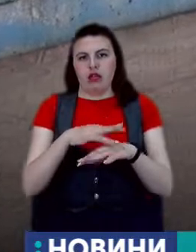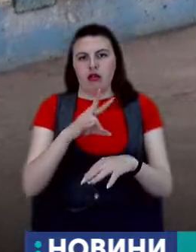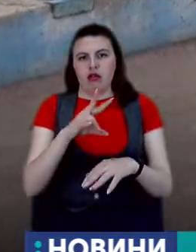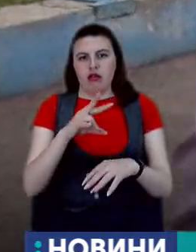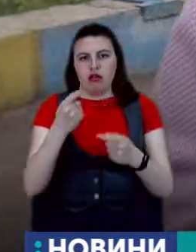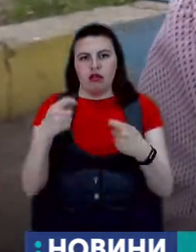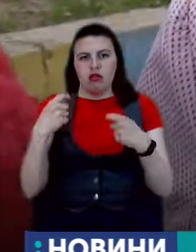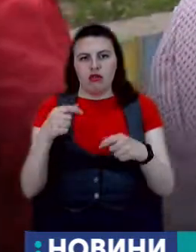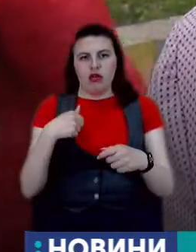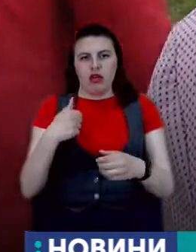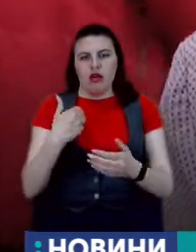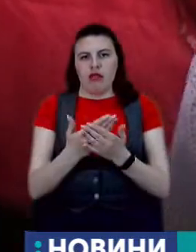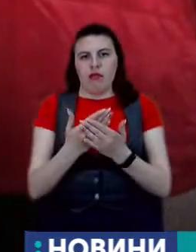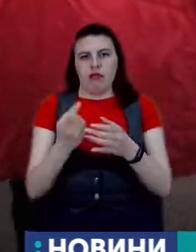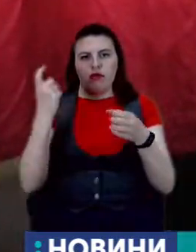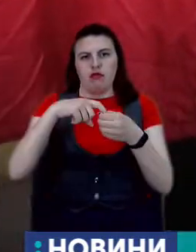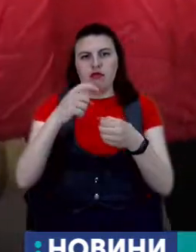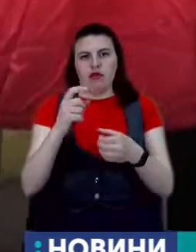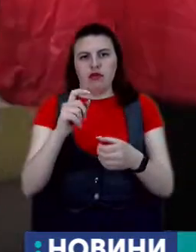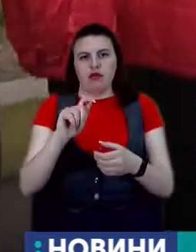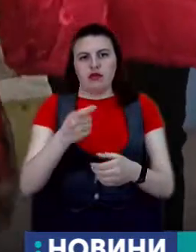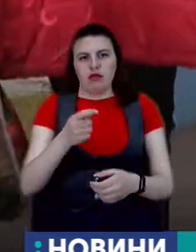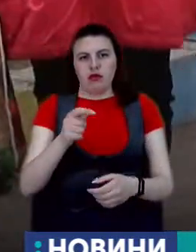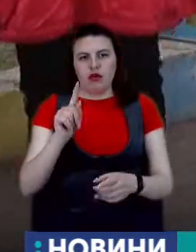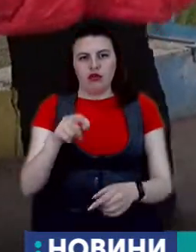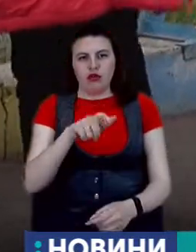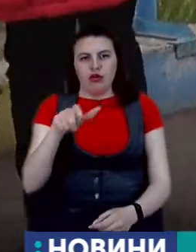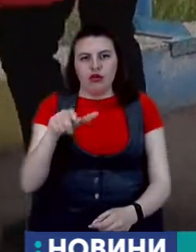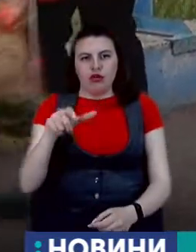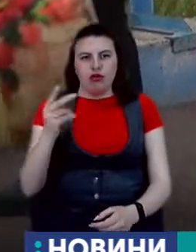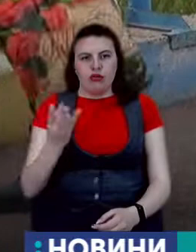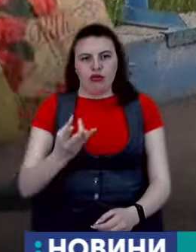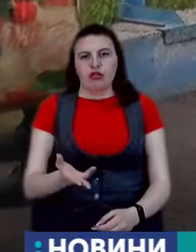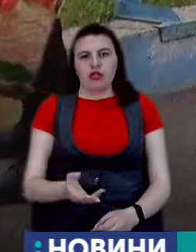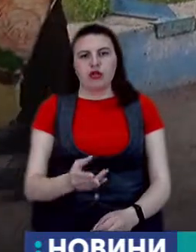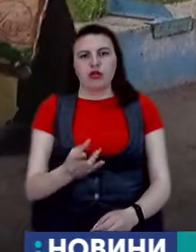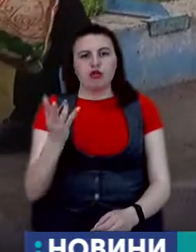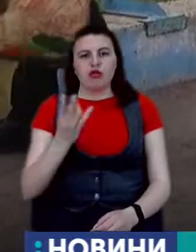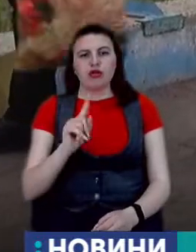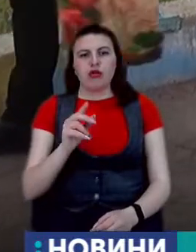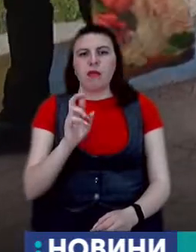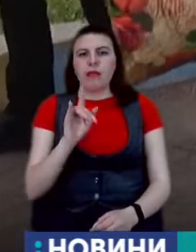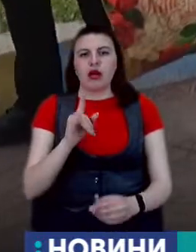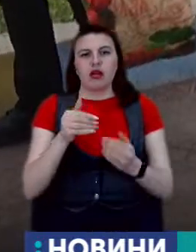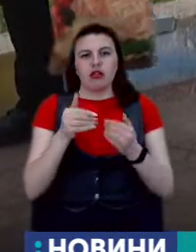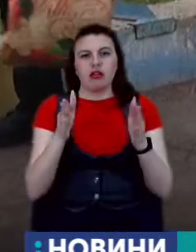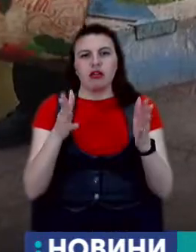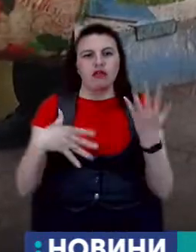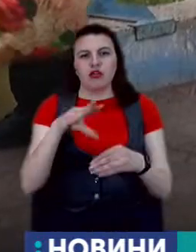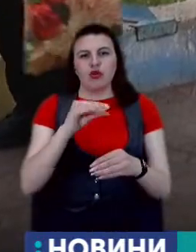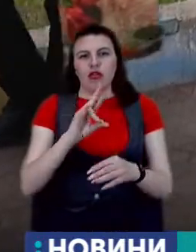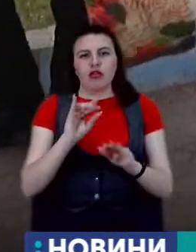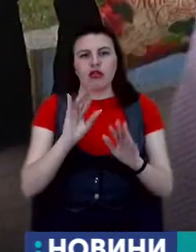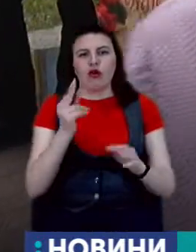працюю, наприклад. Теж людям потрібні замки. Ну, потрібно, щоб відкрилось все, не тільки ж продукти. Ну, люди